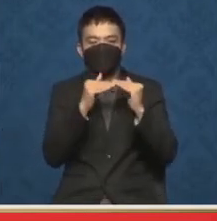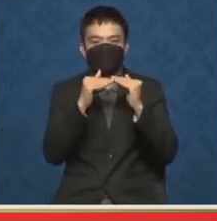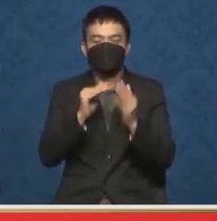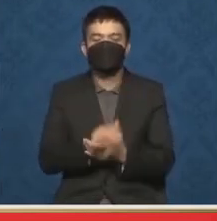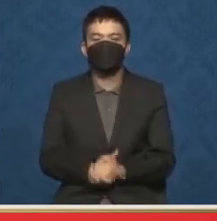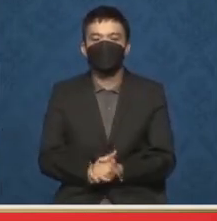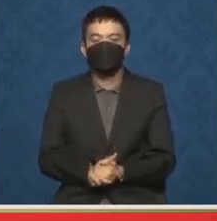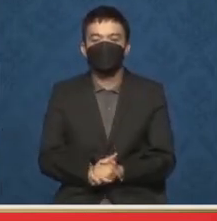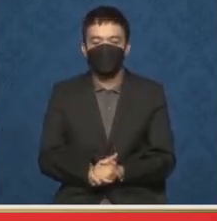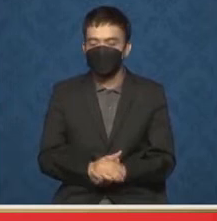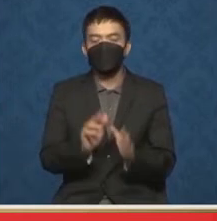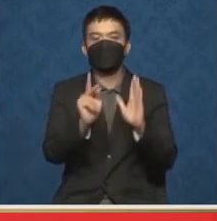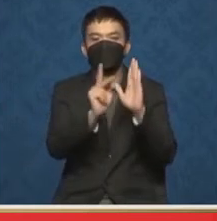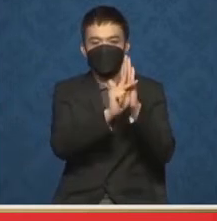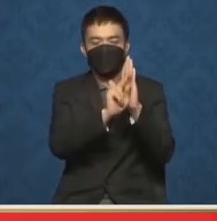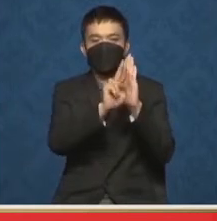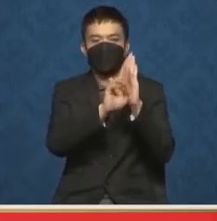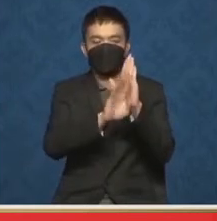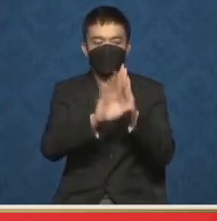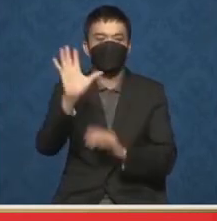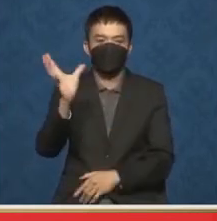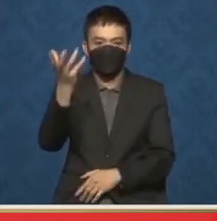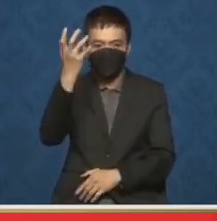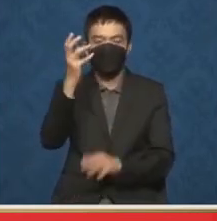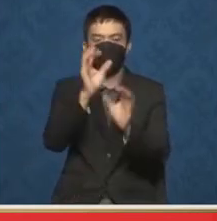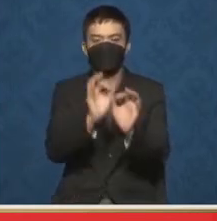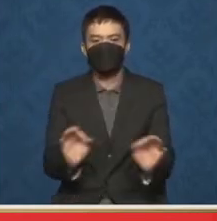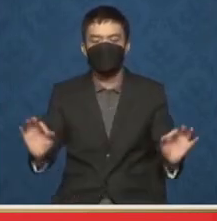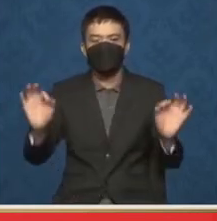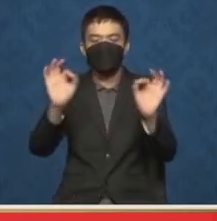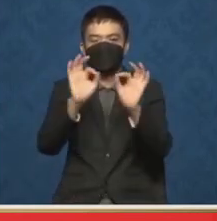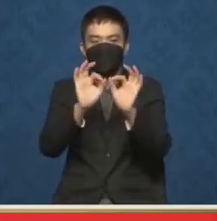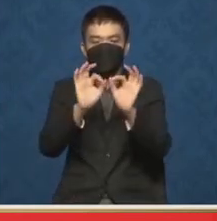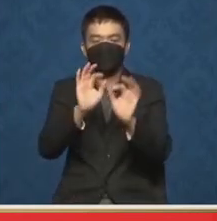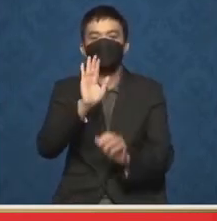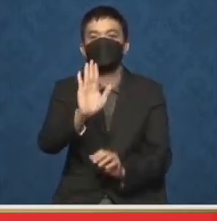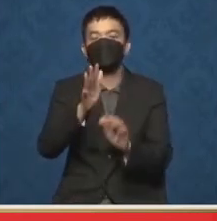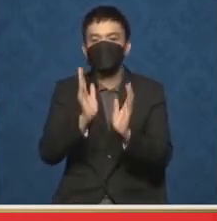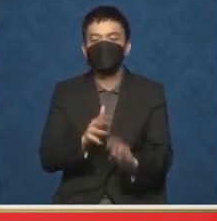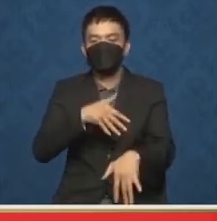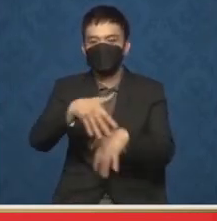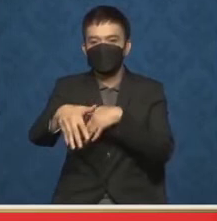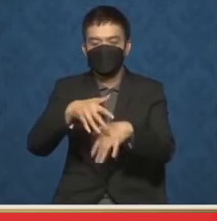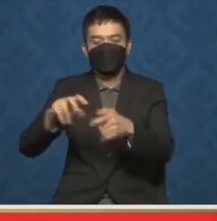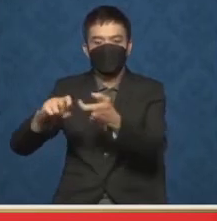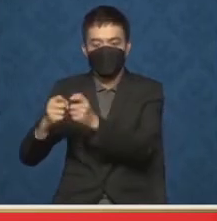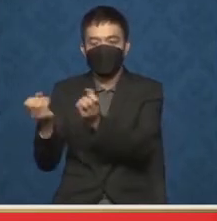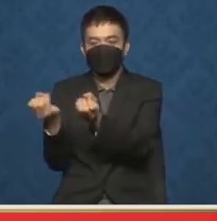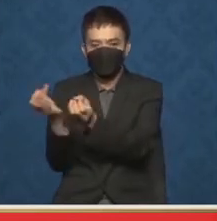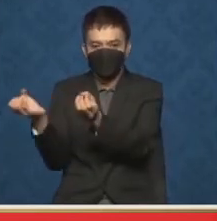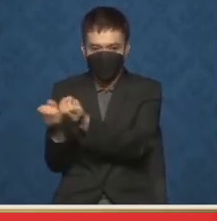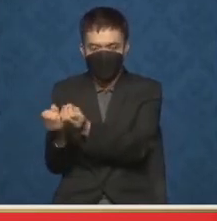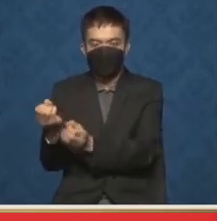ซึ่เป็กฎิกาสาคนที่มคามสมคญอย่มากเป็นเรื่ของพัชชนผู้เปิดร้อนจ